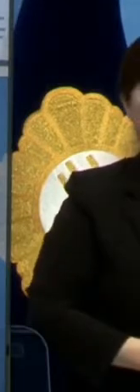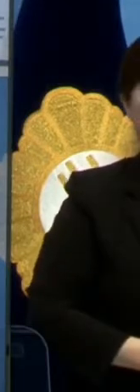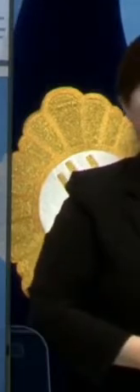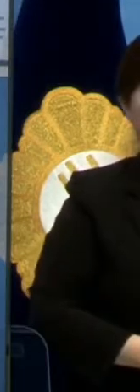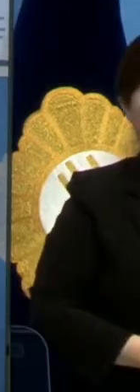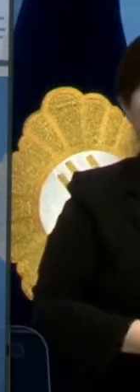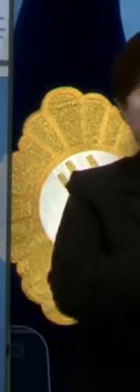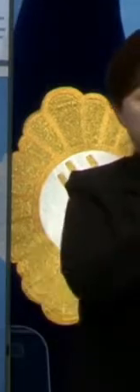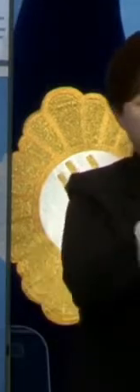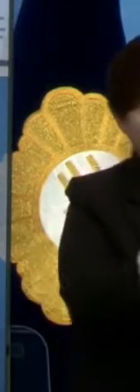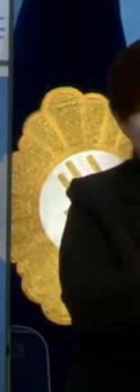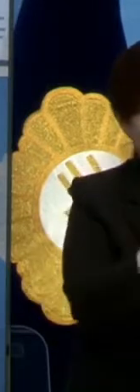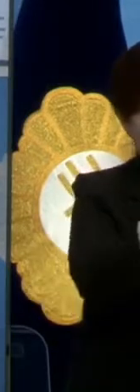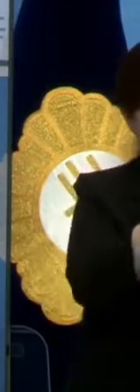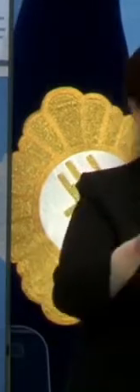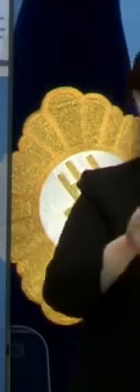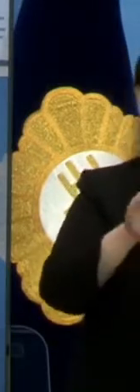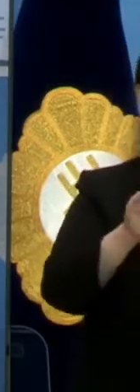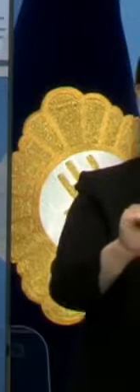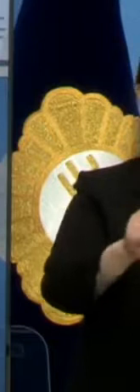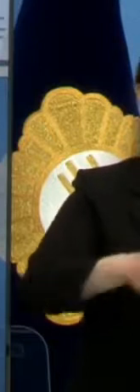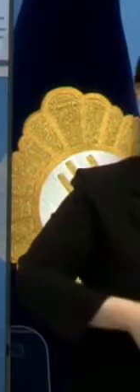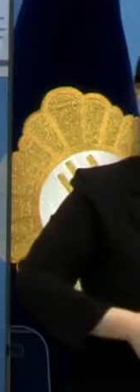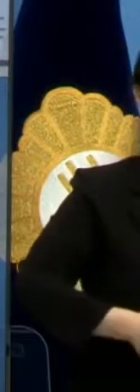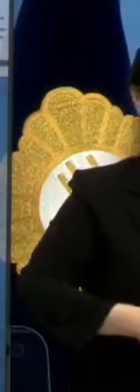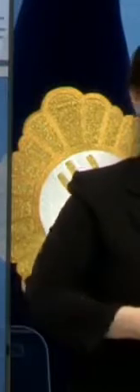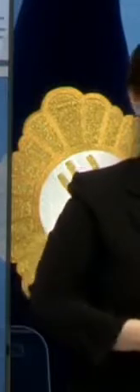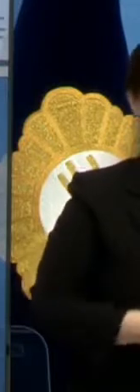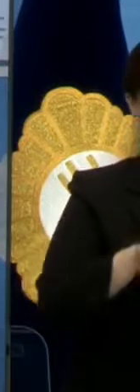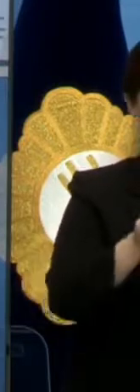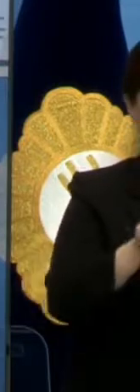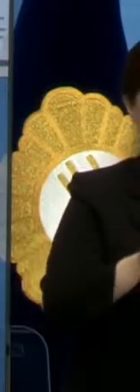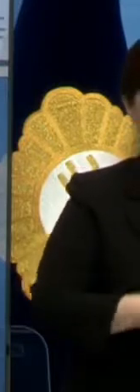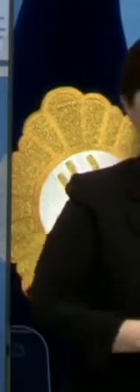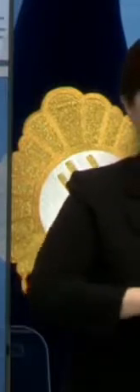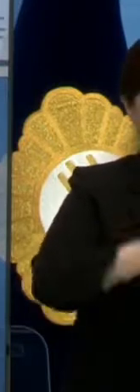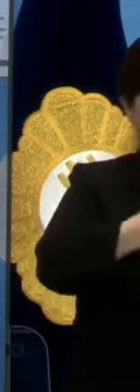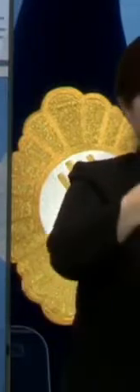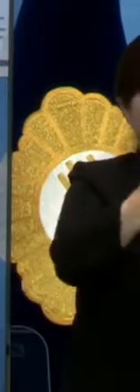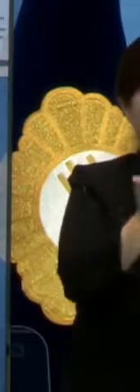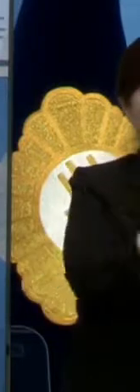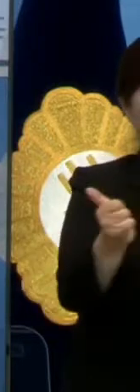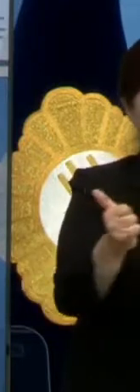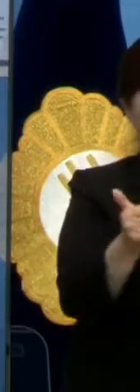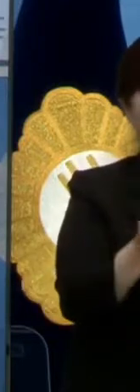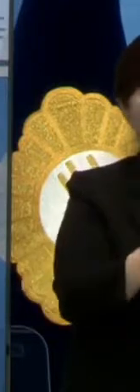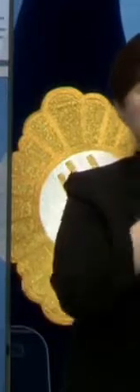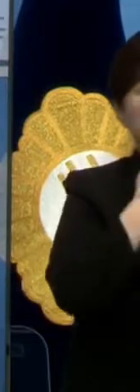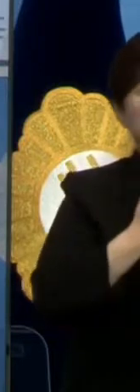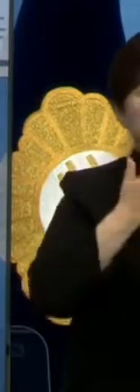과잉 죽음을 멈춰야 할 때입니다. 더 이상 노동자들의 생명으로